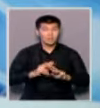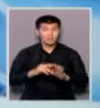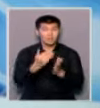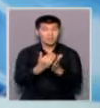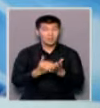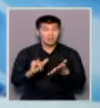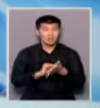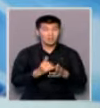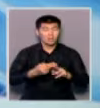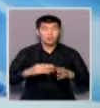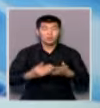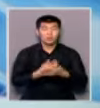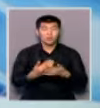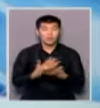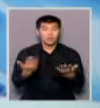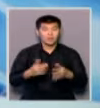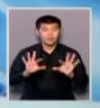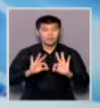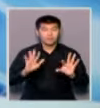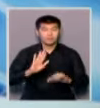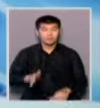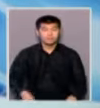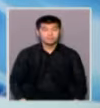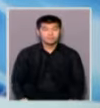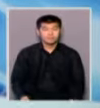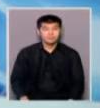сайлау жөнінде соңғы жаңалықтар қандай, тілшіміз тарқатсын.